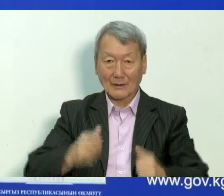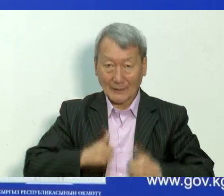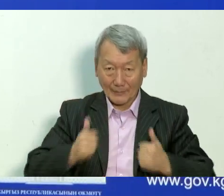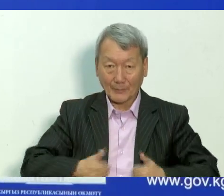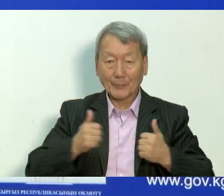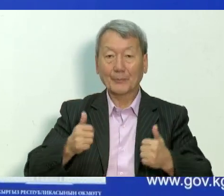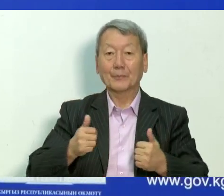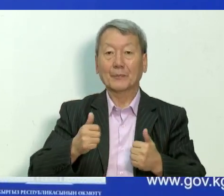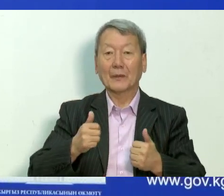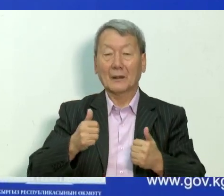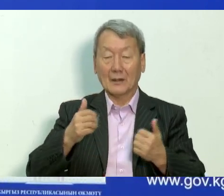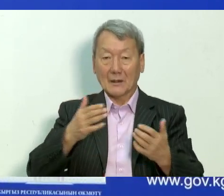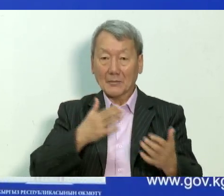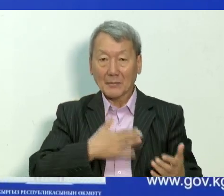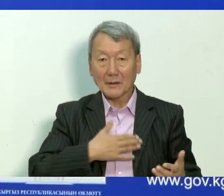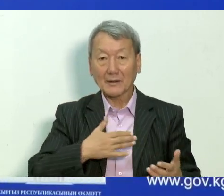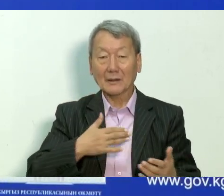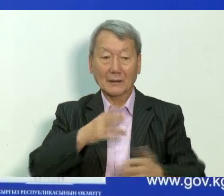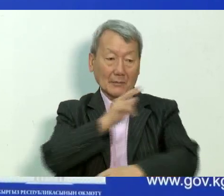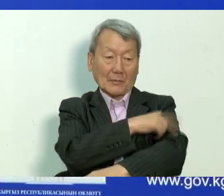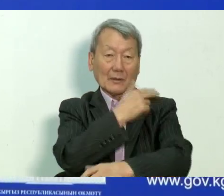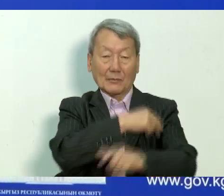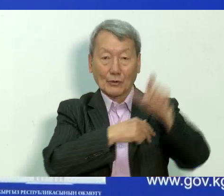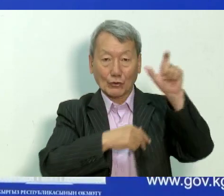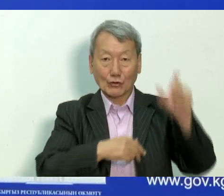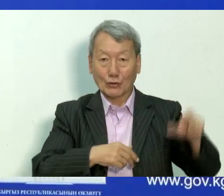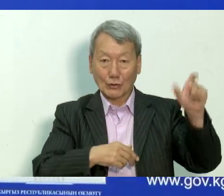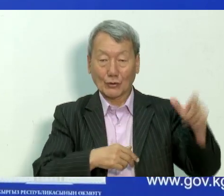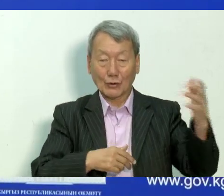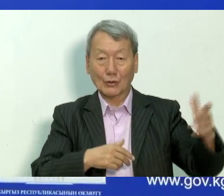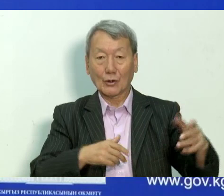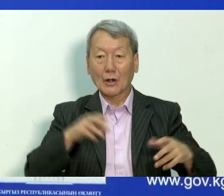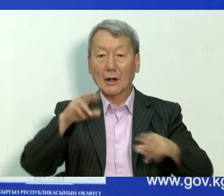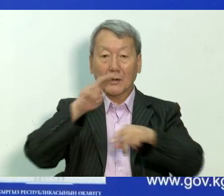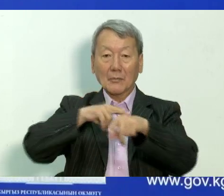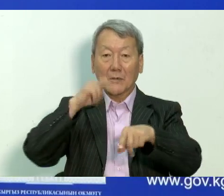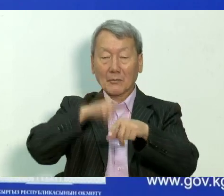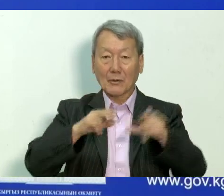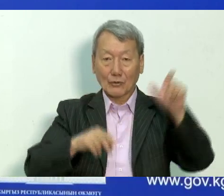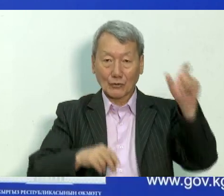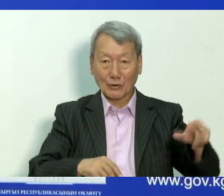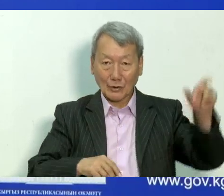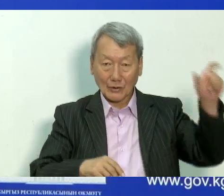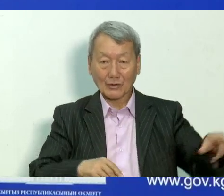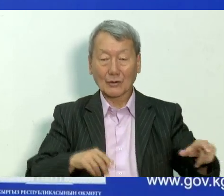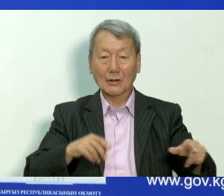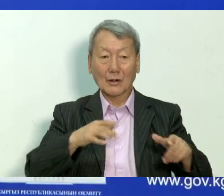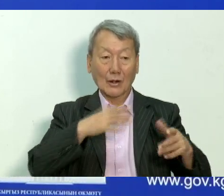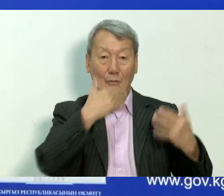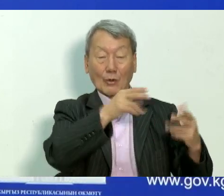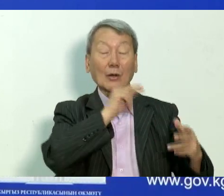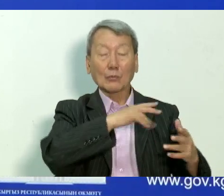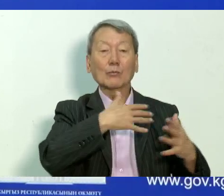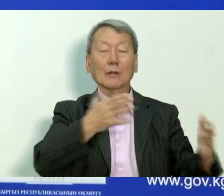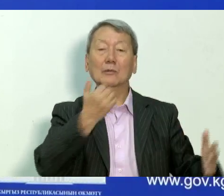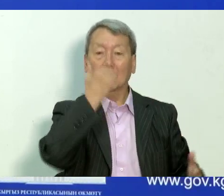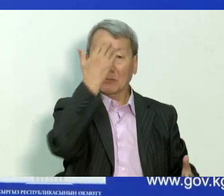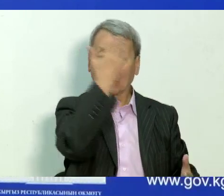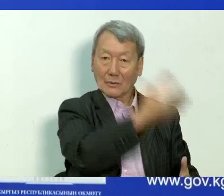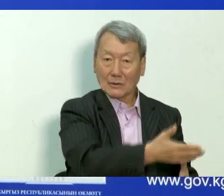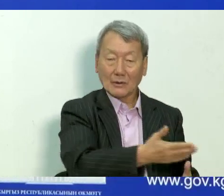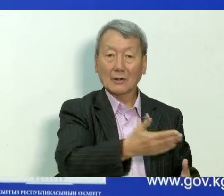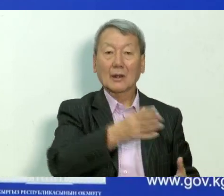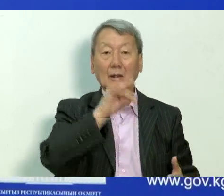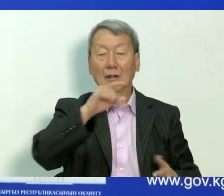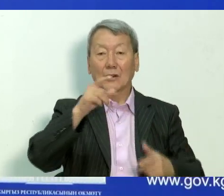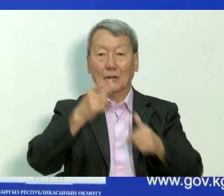жаткан биздин медицина кызматкерлерине, күч органдарынын кызматкерлерине ыраазычылык билдирүү менен жалпы